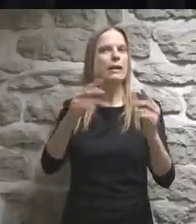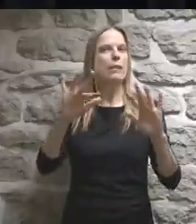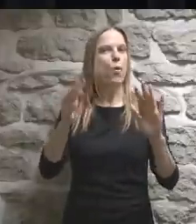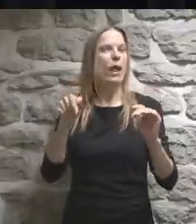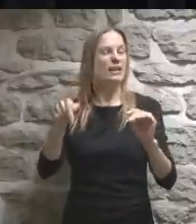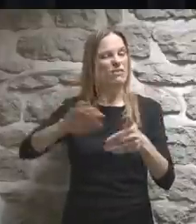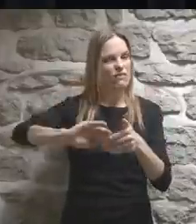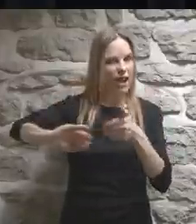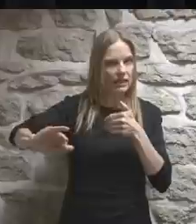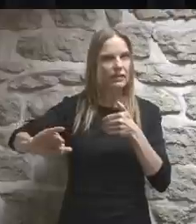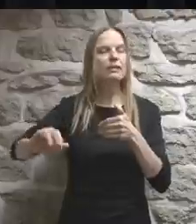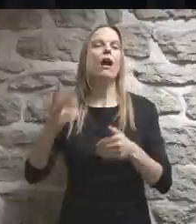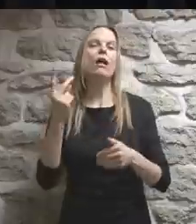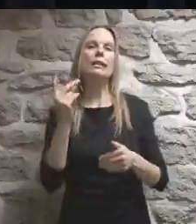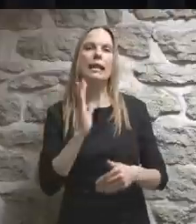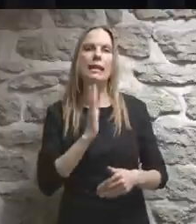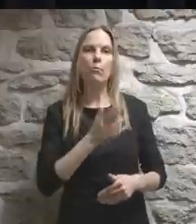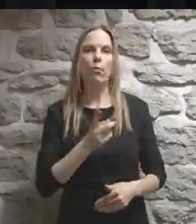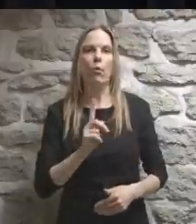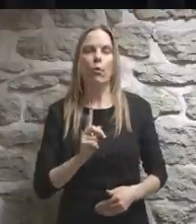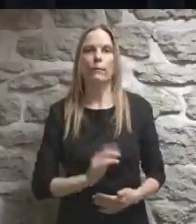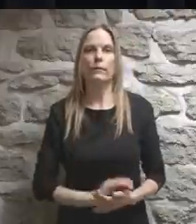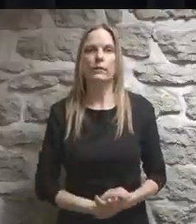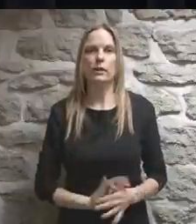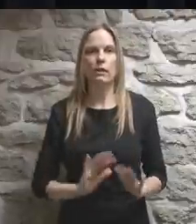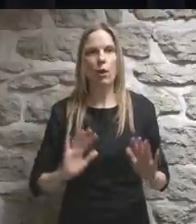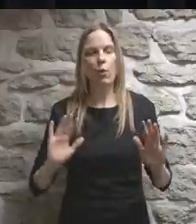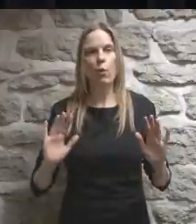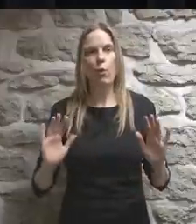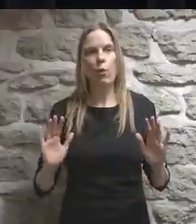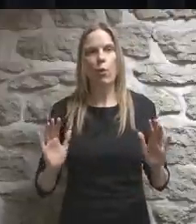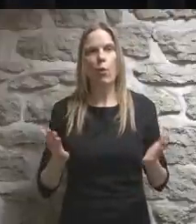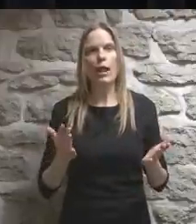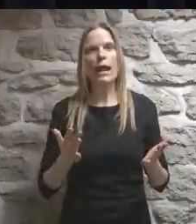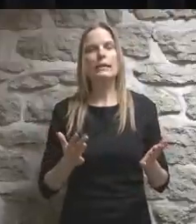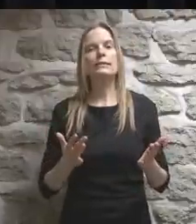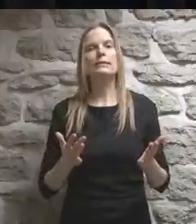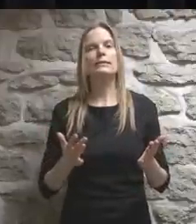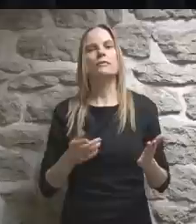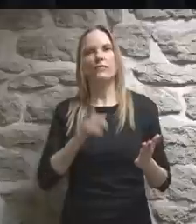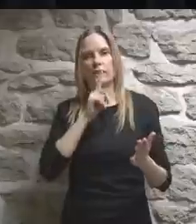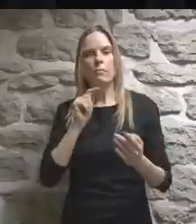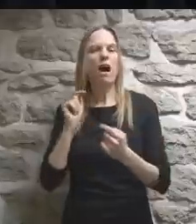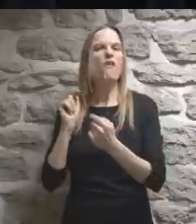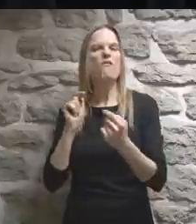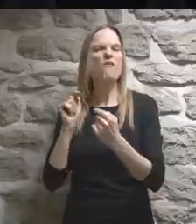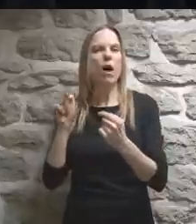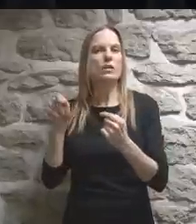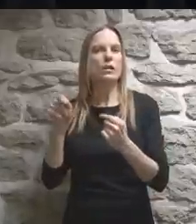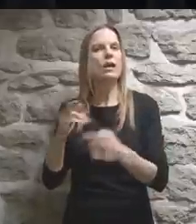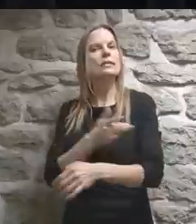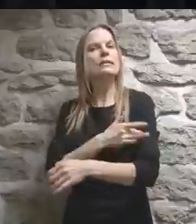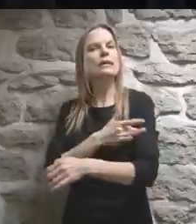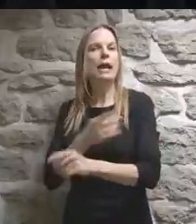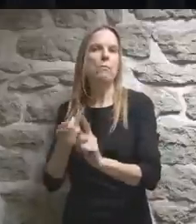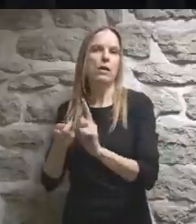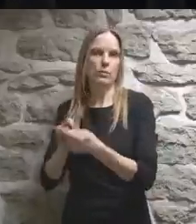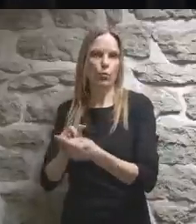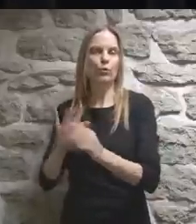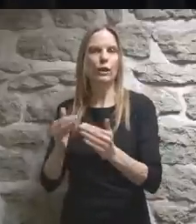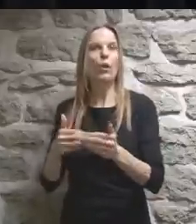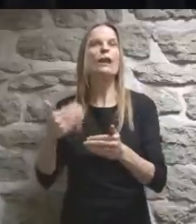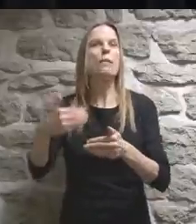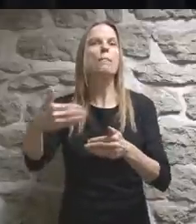aga teine pool on see, et ka nõrgestada vastast, et ta ei saaks järgmiseid samme